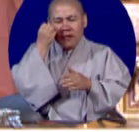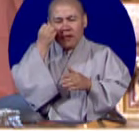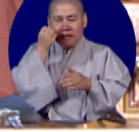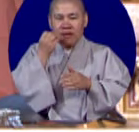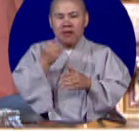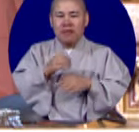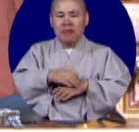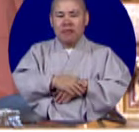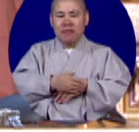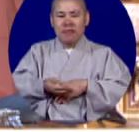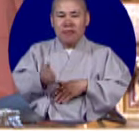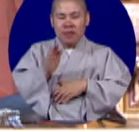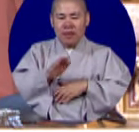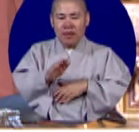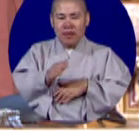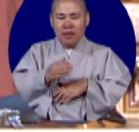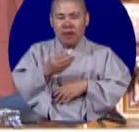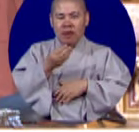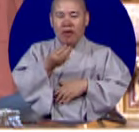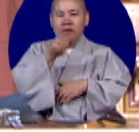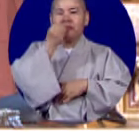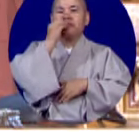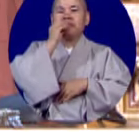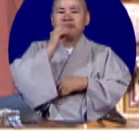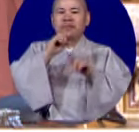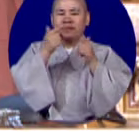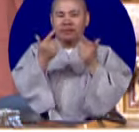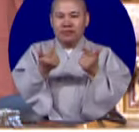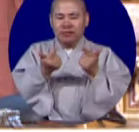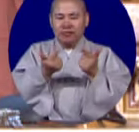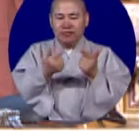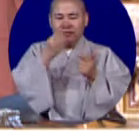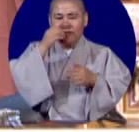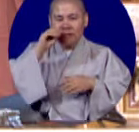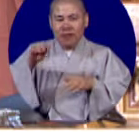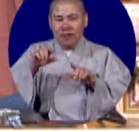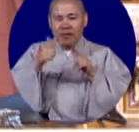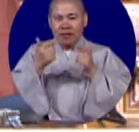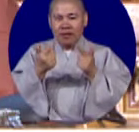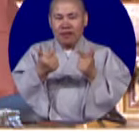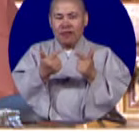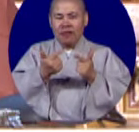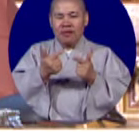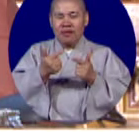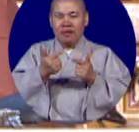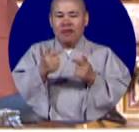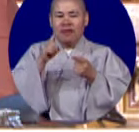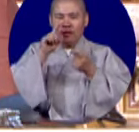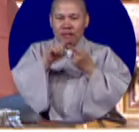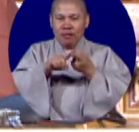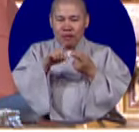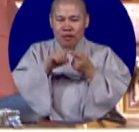그런데 그렇다고 확 삼키지도 않고 뱉지도 않고 그냥 물고 있어요.